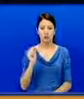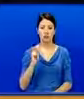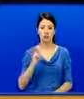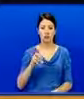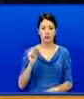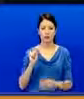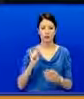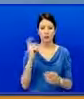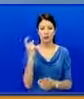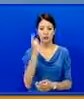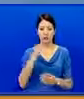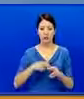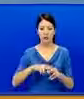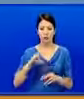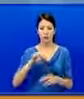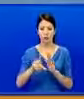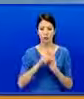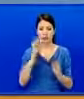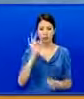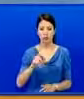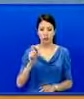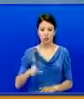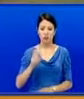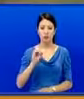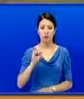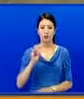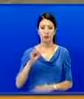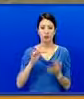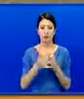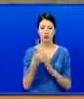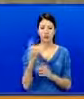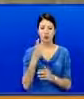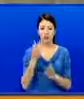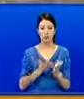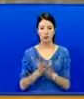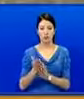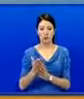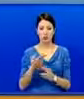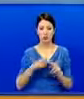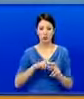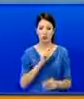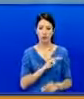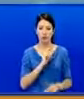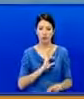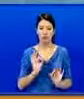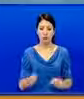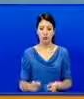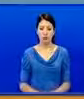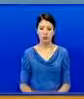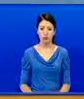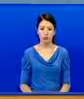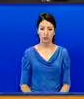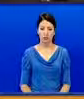Республикасының парламент мәжілісінің депутаты Құдайберген Ержан осы агрофирмаға келді. Ілгер басқан іске оң бағасын берді. Екі объекті көрдік. Ол